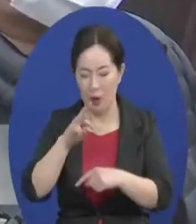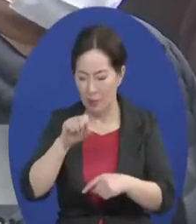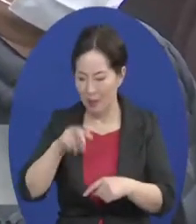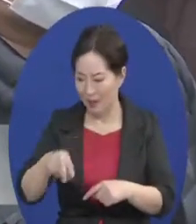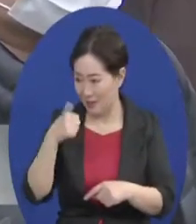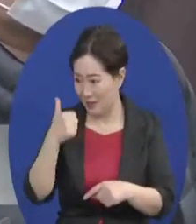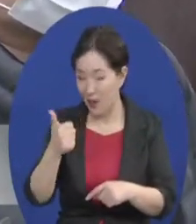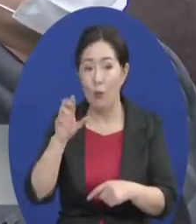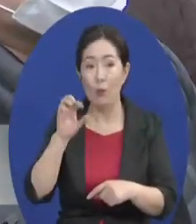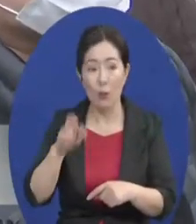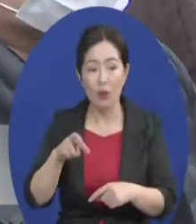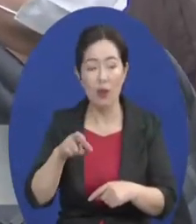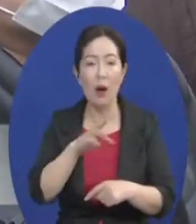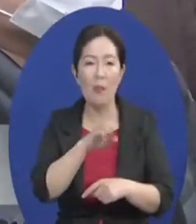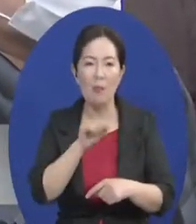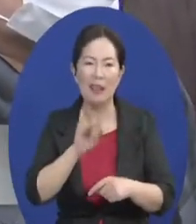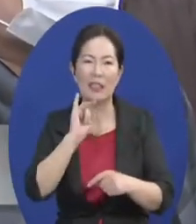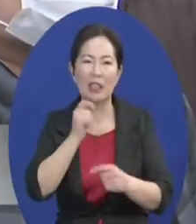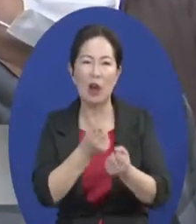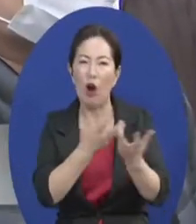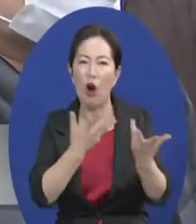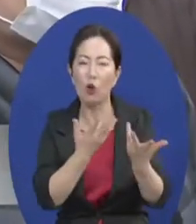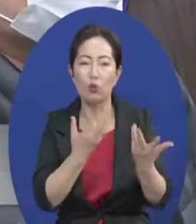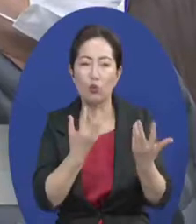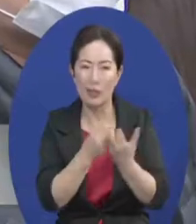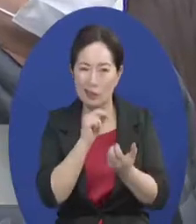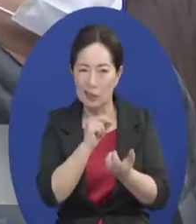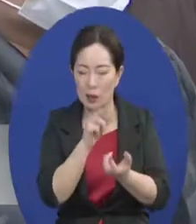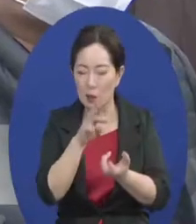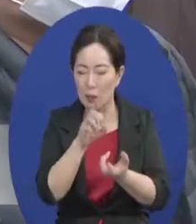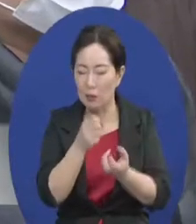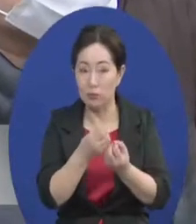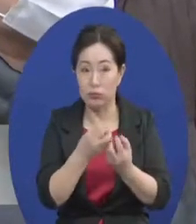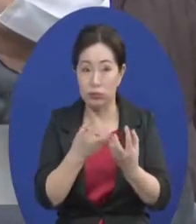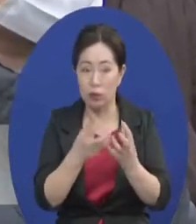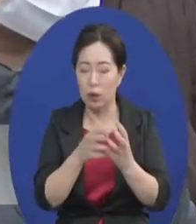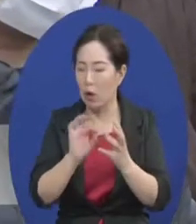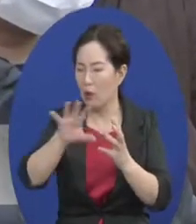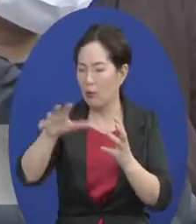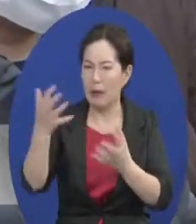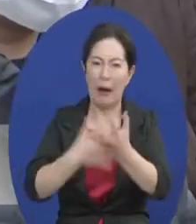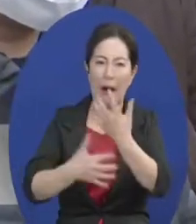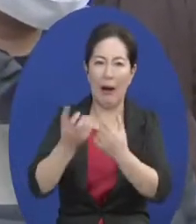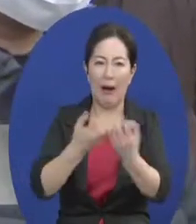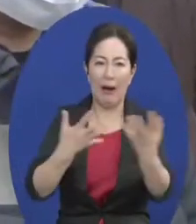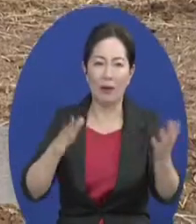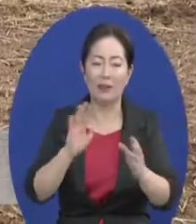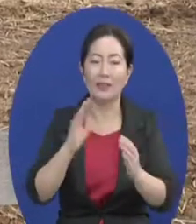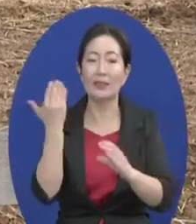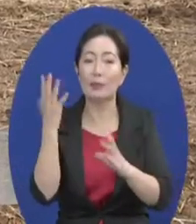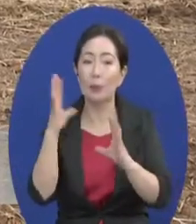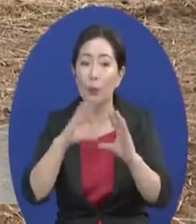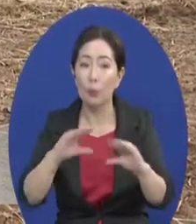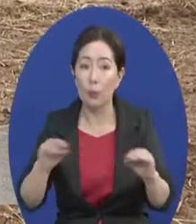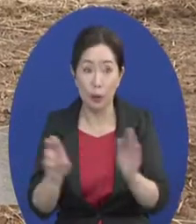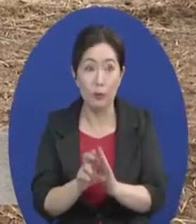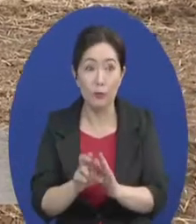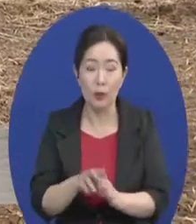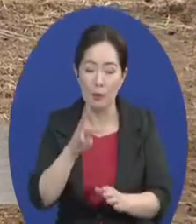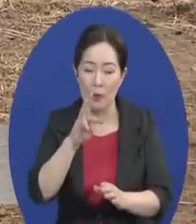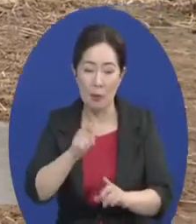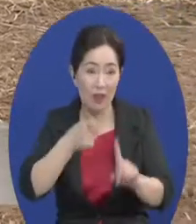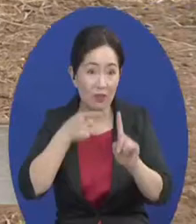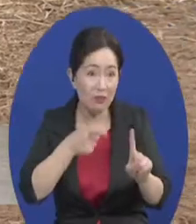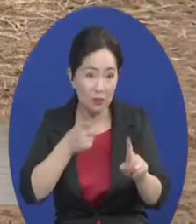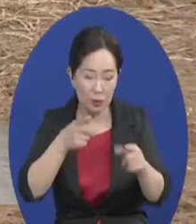малтай байх юм бол нөгөө малын нөгөө хит их нөгөө өсөлт тийм ээ. Тэгээд нэг цэг дээр олон их төвлөрөлт бол саарах тийм боломжтой гэж үзэж байна. Махны